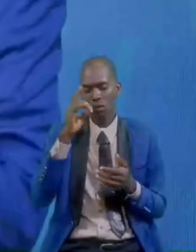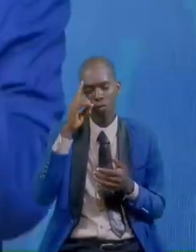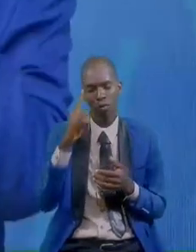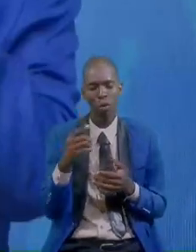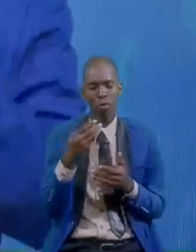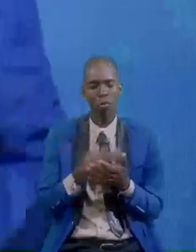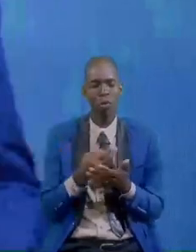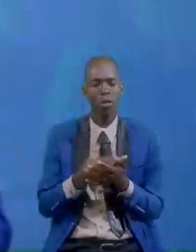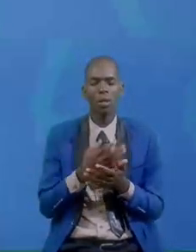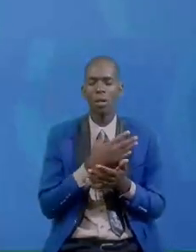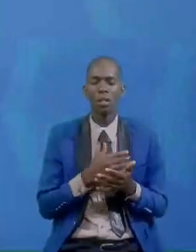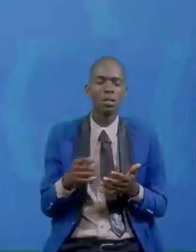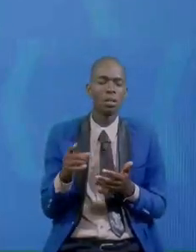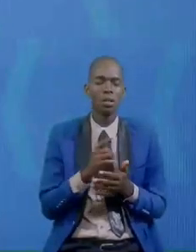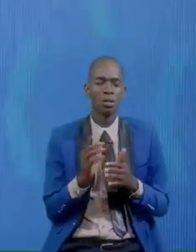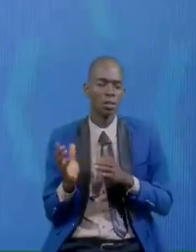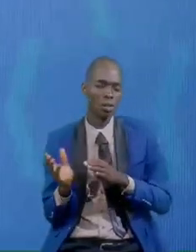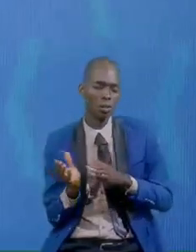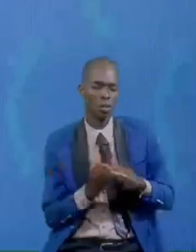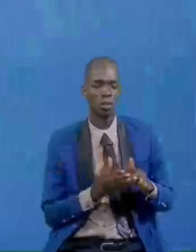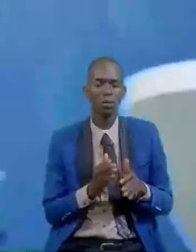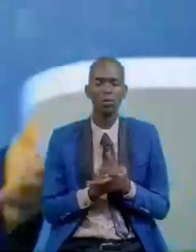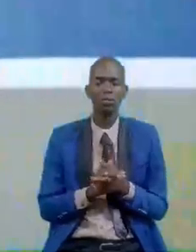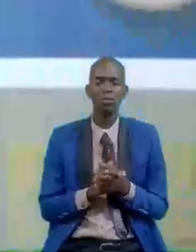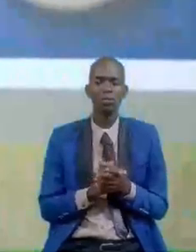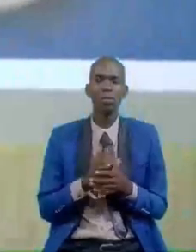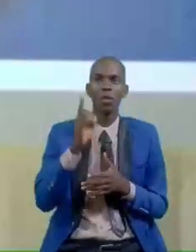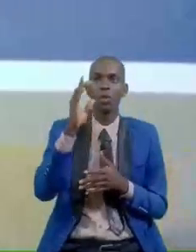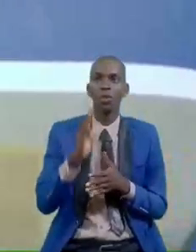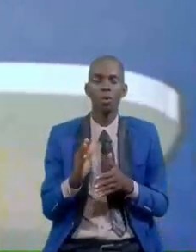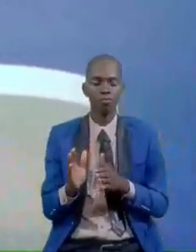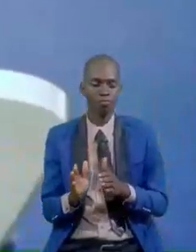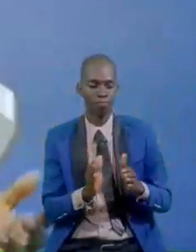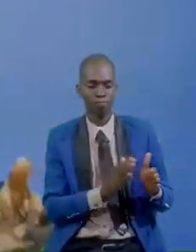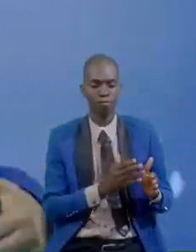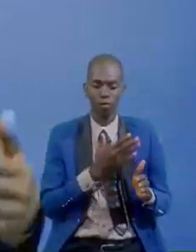Je veux avoir l'argent, ils mettent Dieu de côté, ils sont des vains chercheurs.